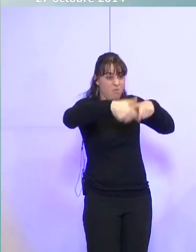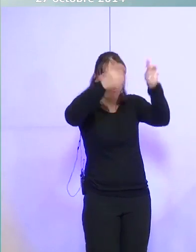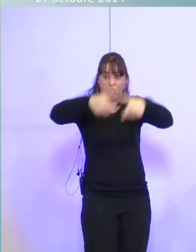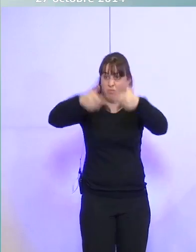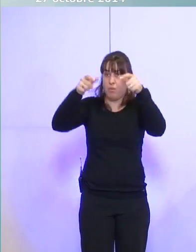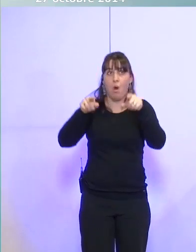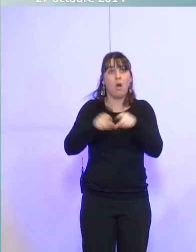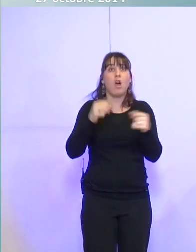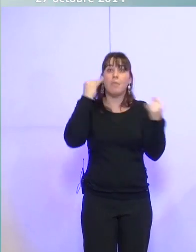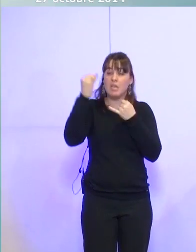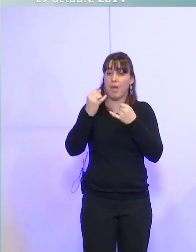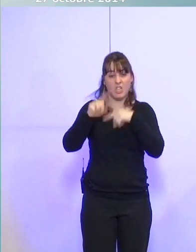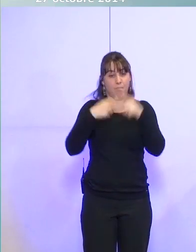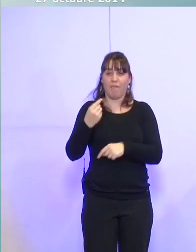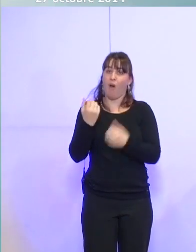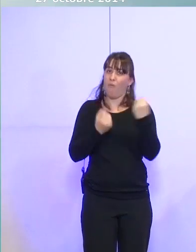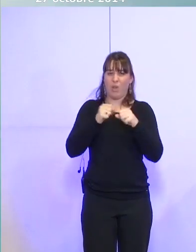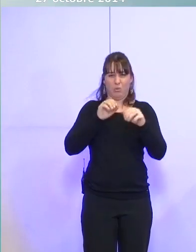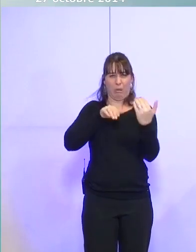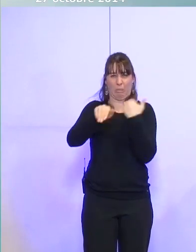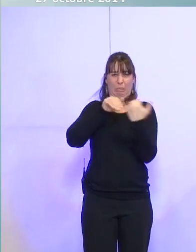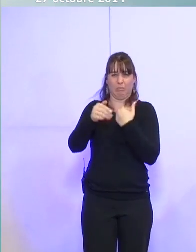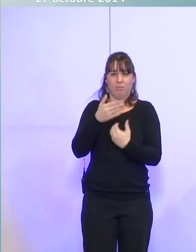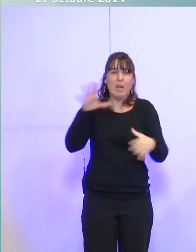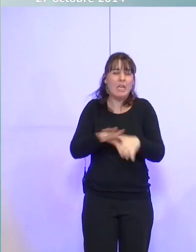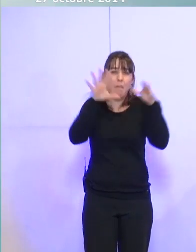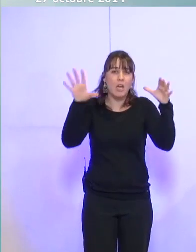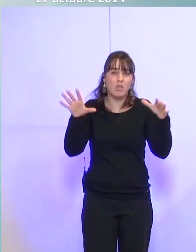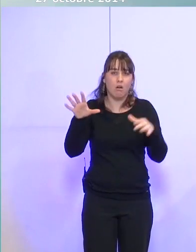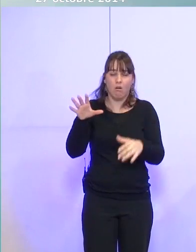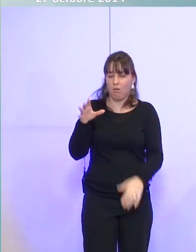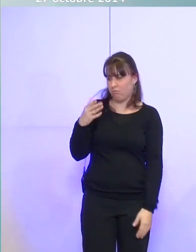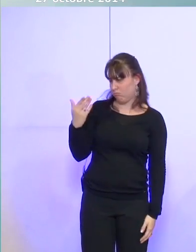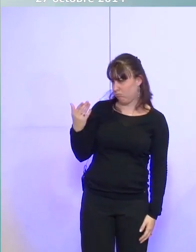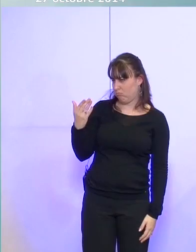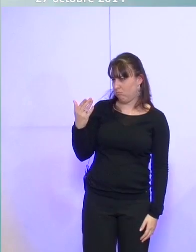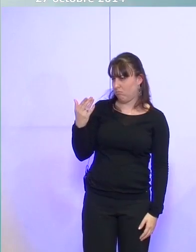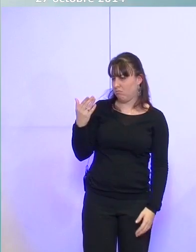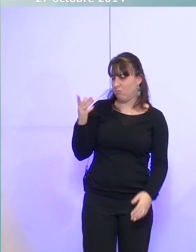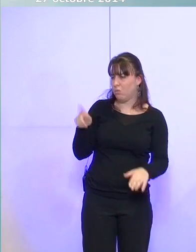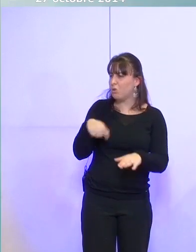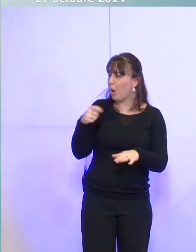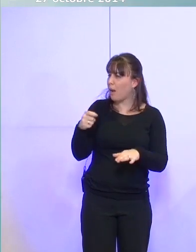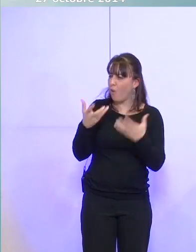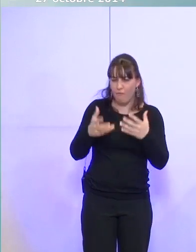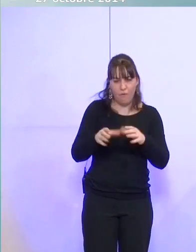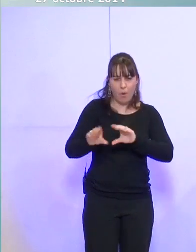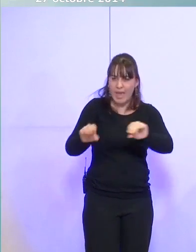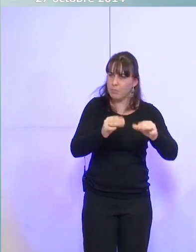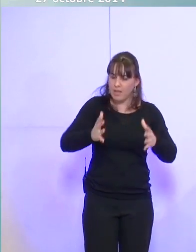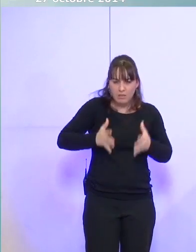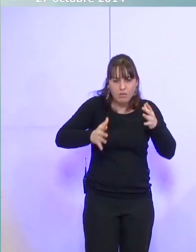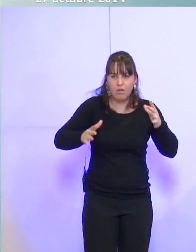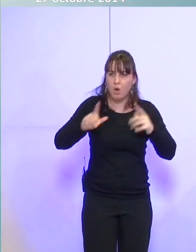allait les rendre à la circulation automobile, ce qui est quand même une proposition contradictoire dans l'idée de se réapproprier ces espaces et de pouvoir les